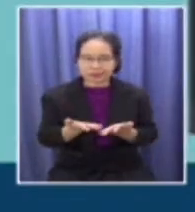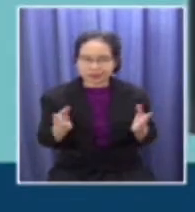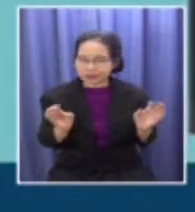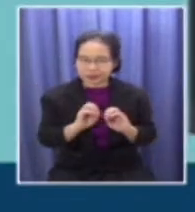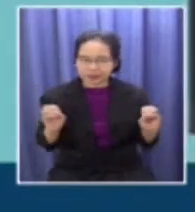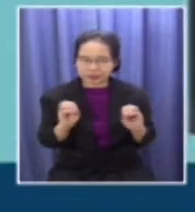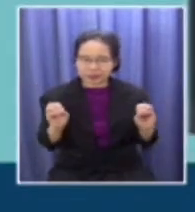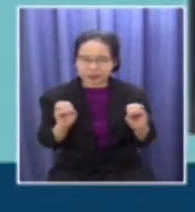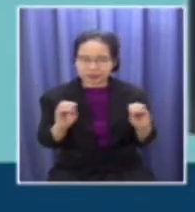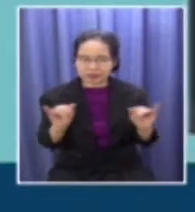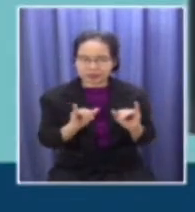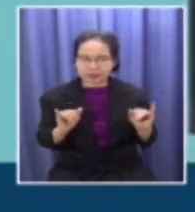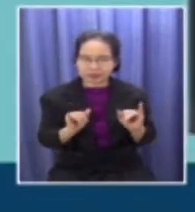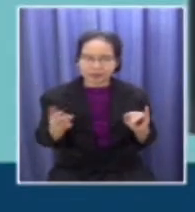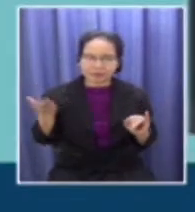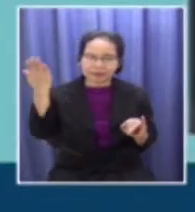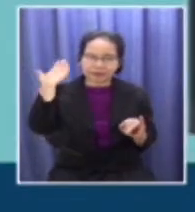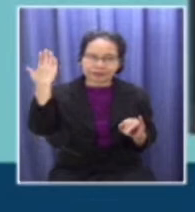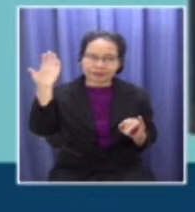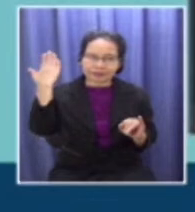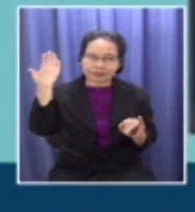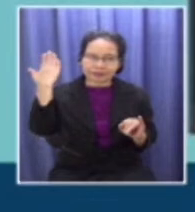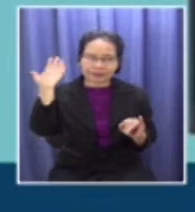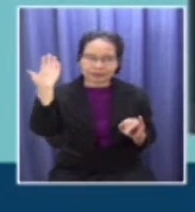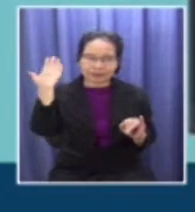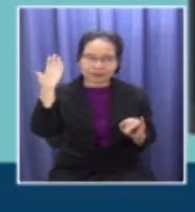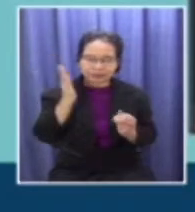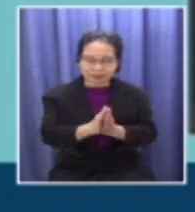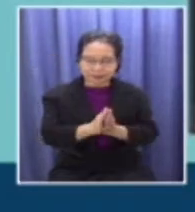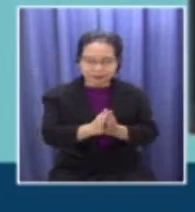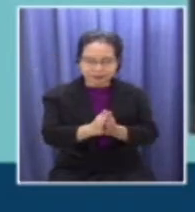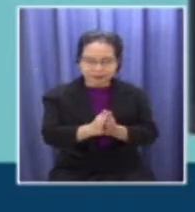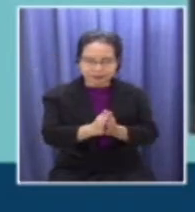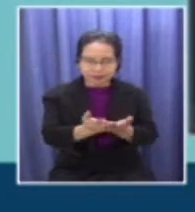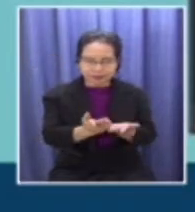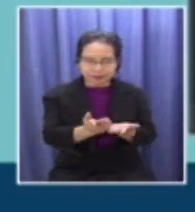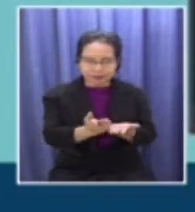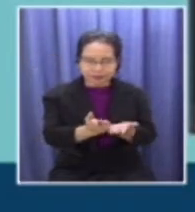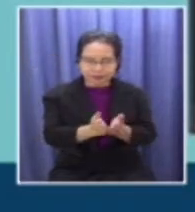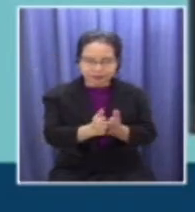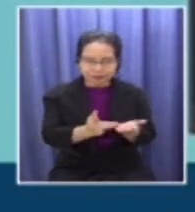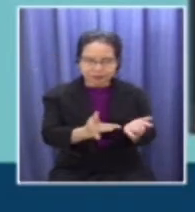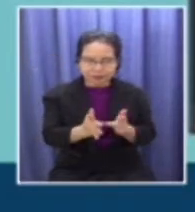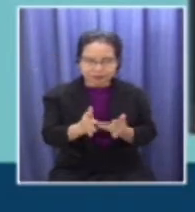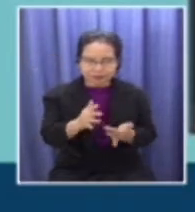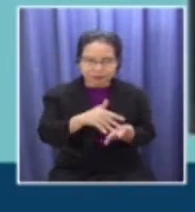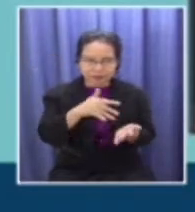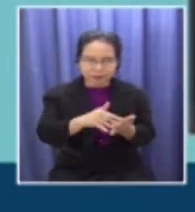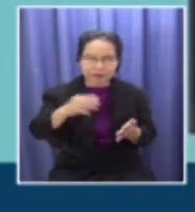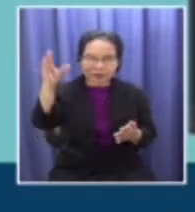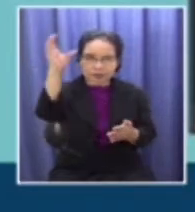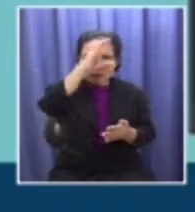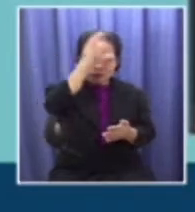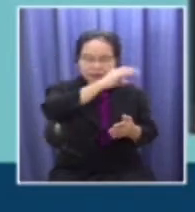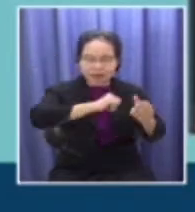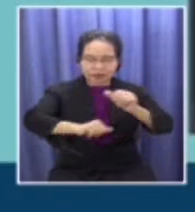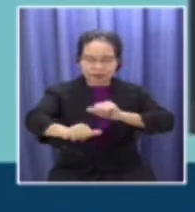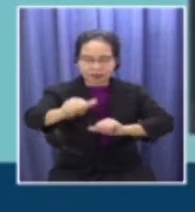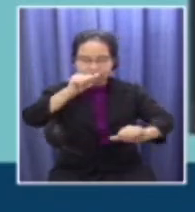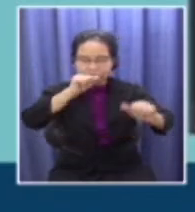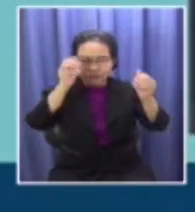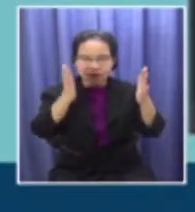wiem ne ɔsoro abɔdeɛ bi nom so a ɛntumi mma wɔn nkwa anaa ɛntumi ma wɔn ntena ase sɛdeɛ wobɛtumi